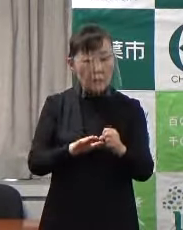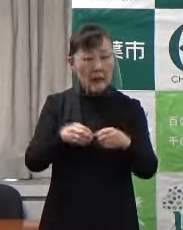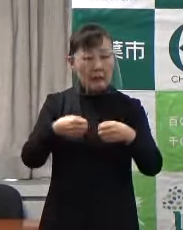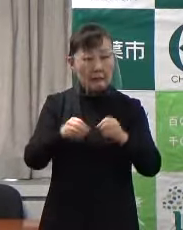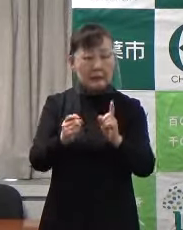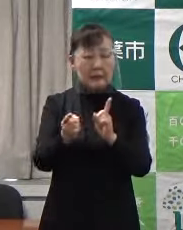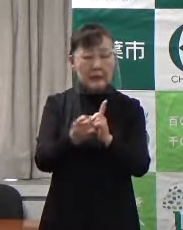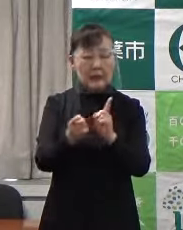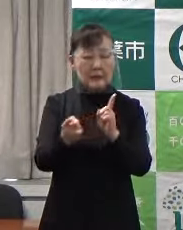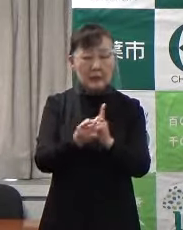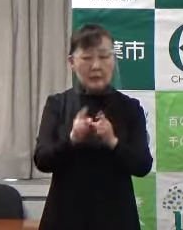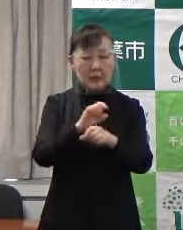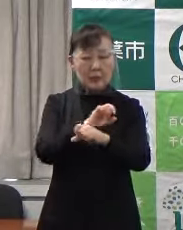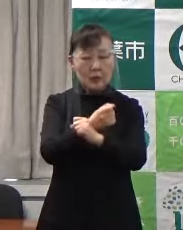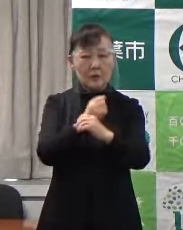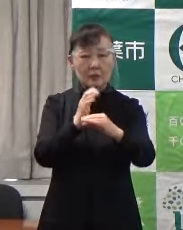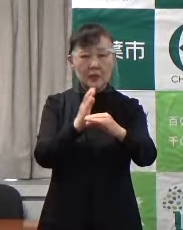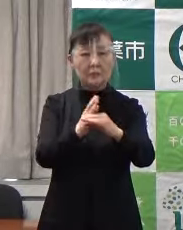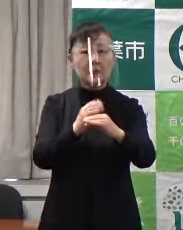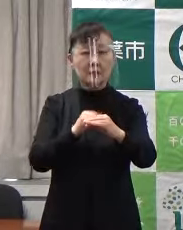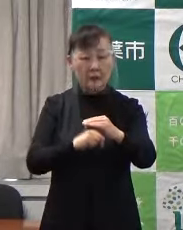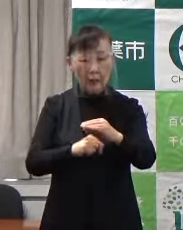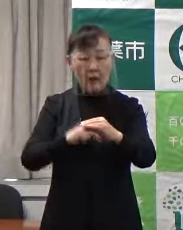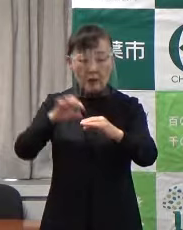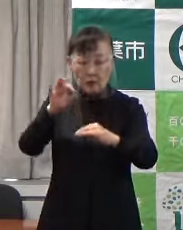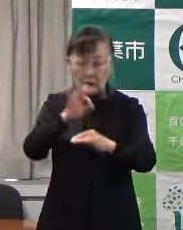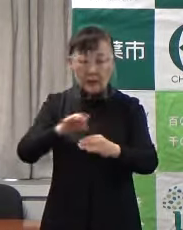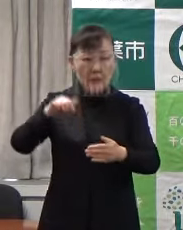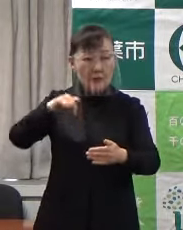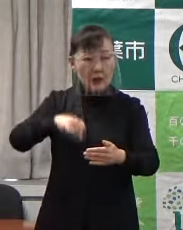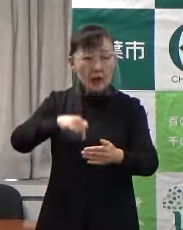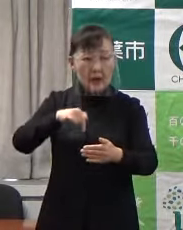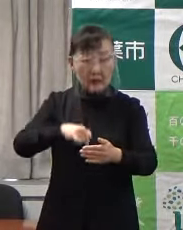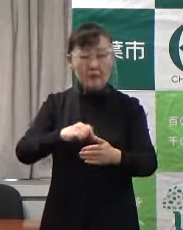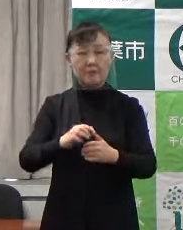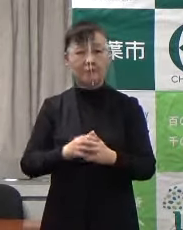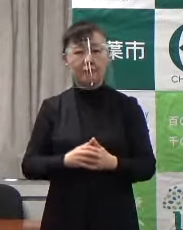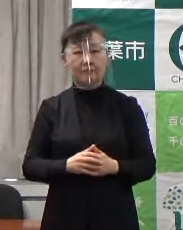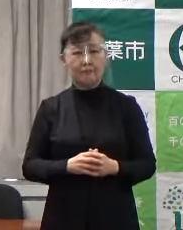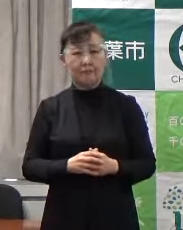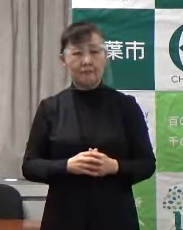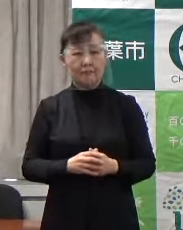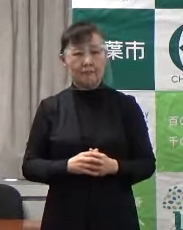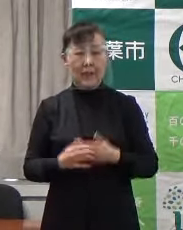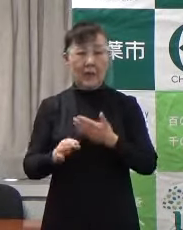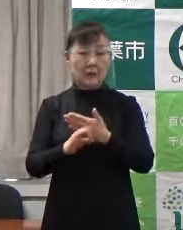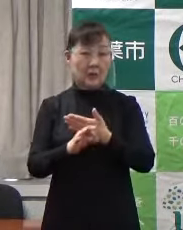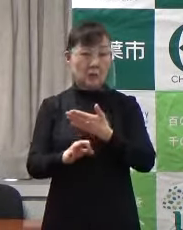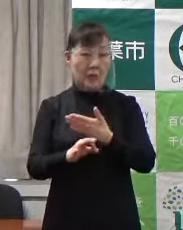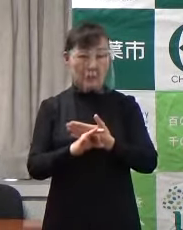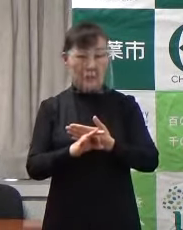対策に取り組んでおりますので、まあ、その商品の中でですね、まあ、例えば